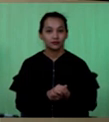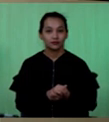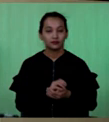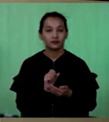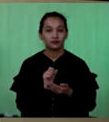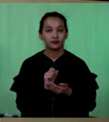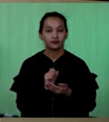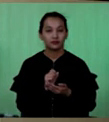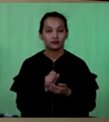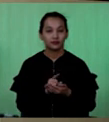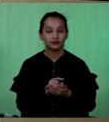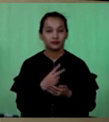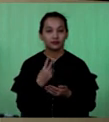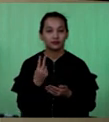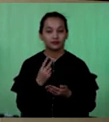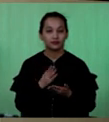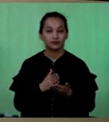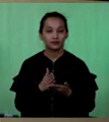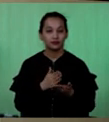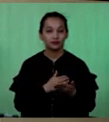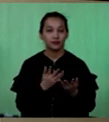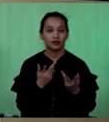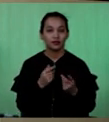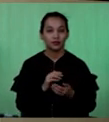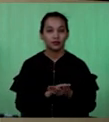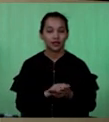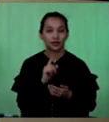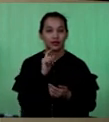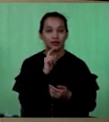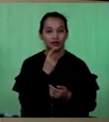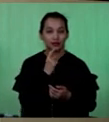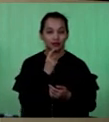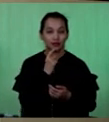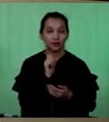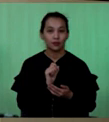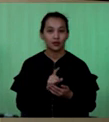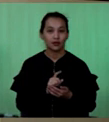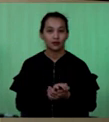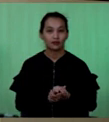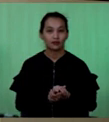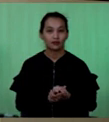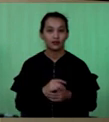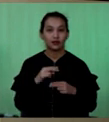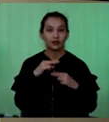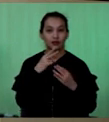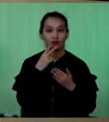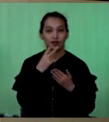Masala 2 usul bilan yechildi. Ya'ni tarkibli masala. Diqqat